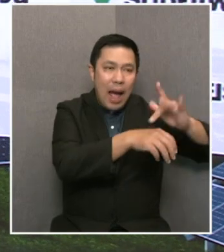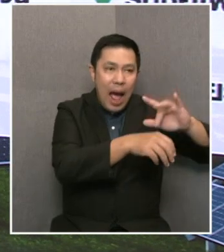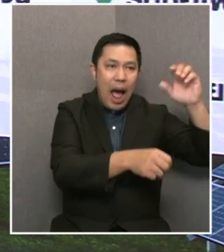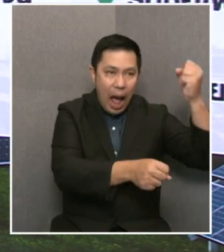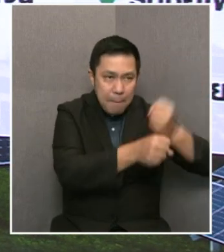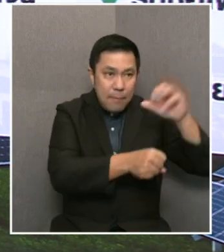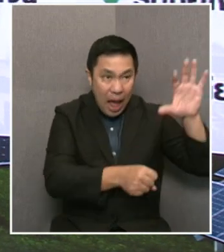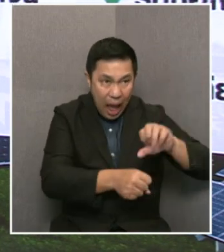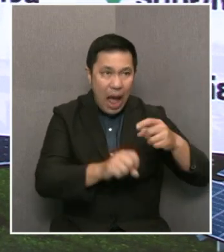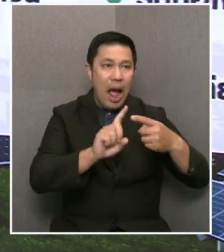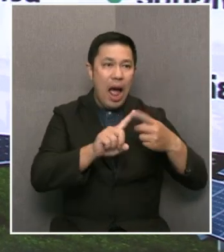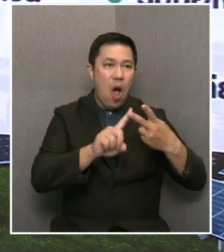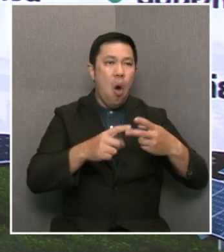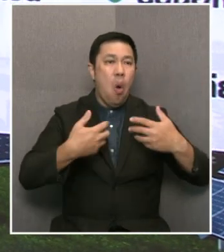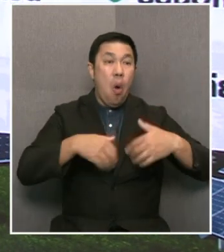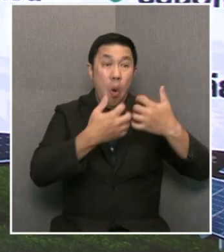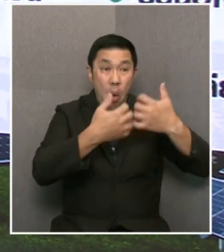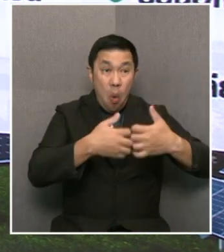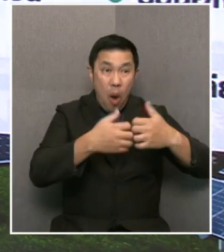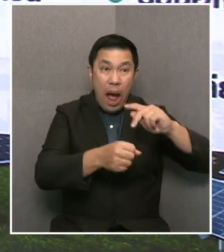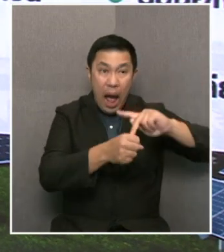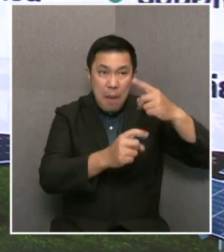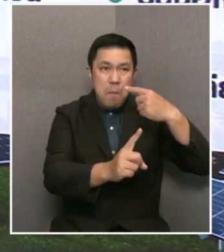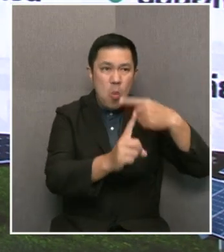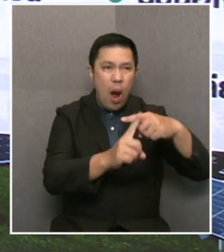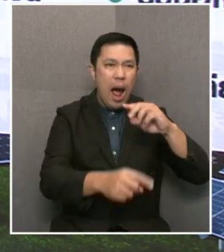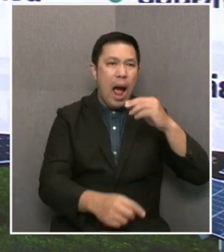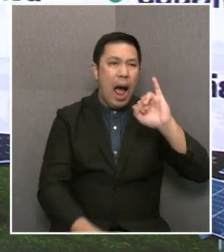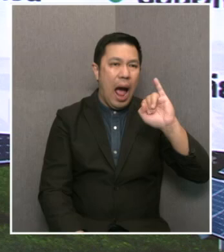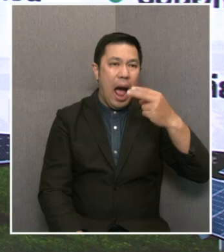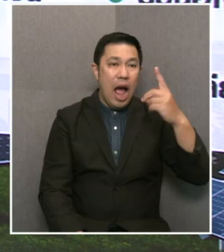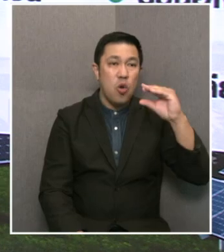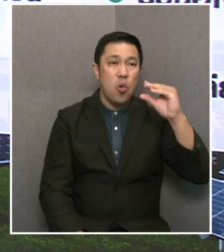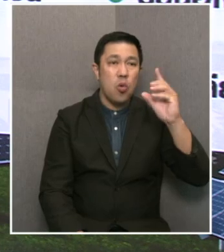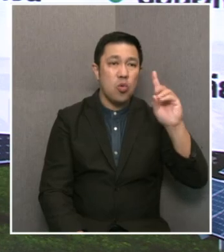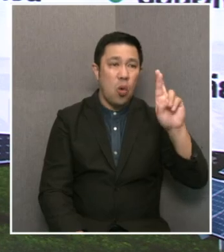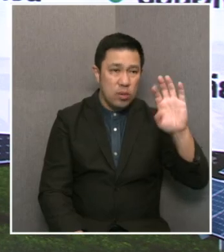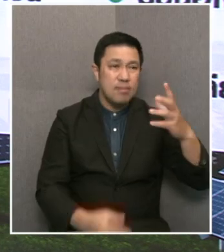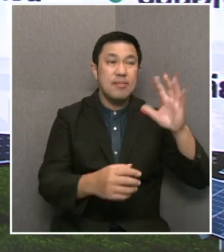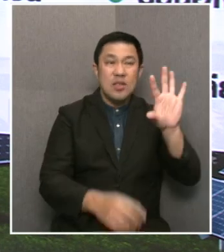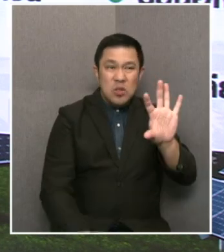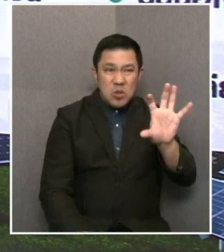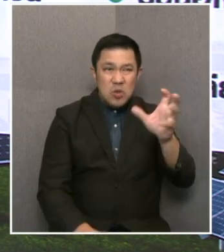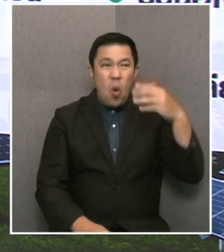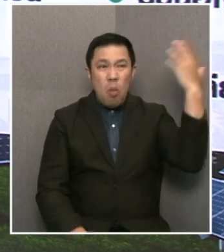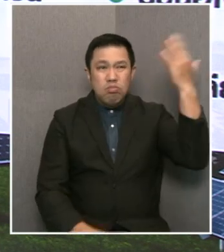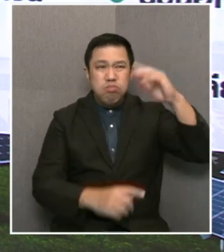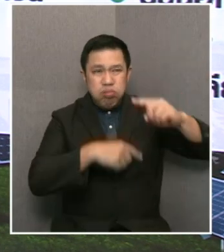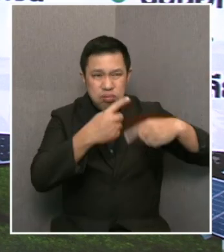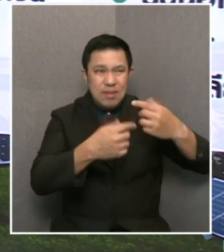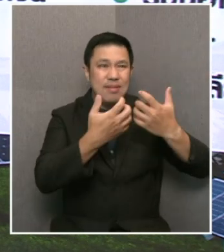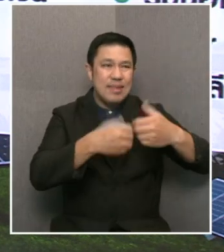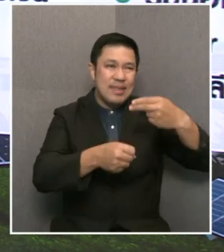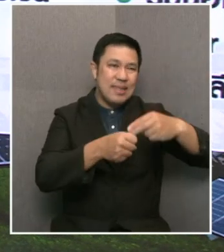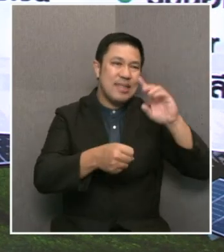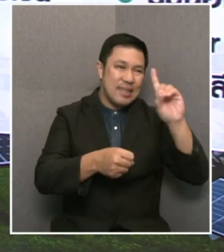รงงานพลังความร้อนร่วมก๊าซธรรมชาติและไฮโดรเจนกังหันก๊าซพลังงานดีเซลและก๊าซธรรมชาติรวมไปถึงแก๊สเ